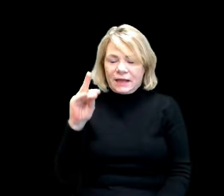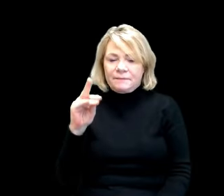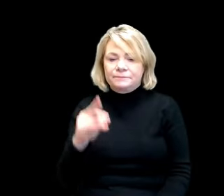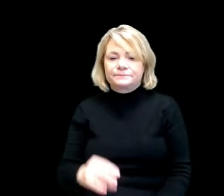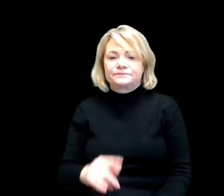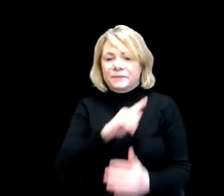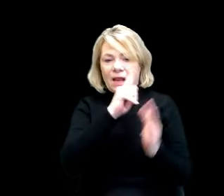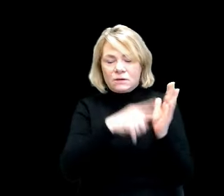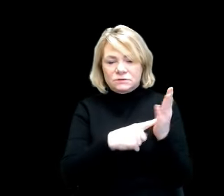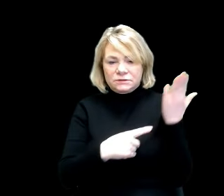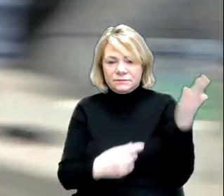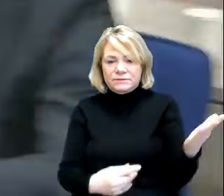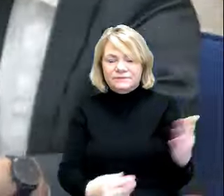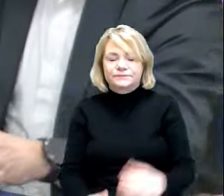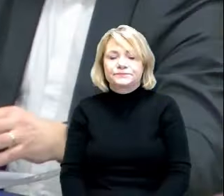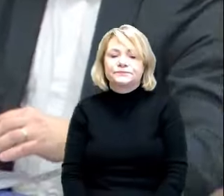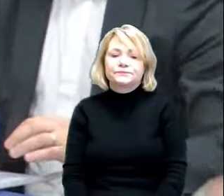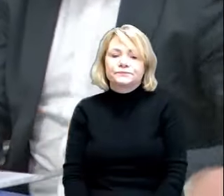prašom